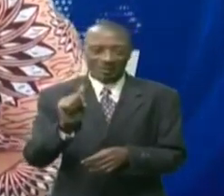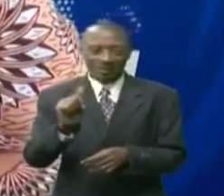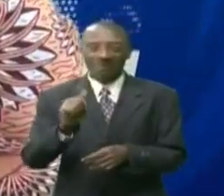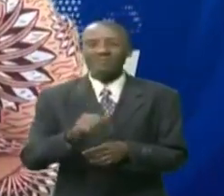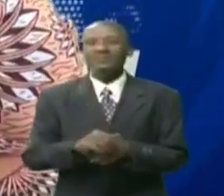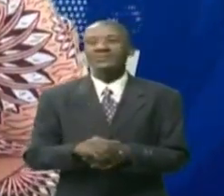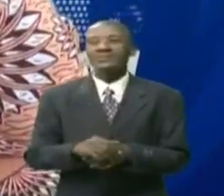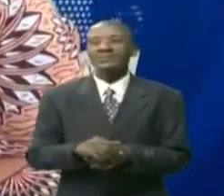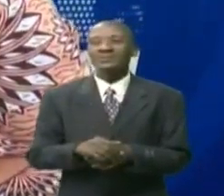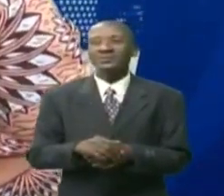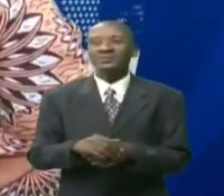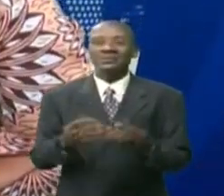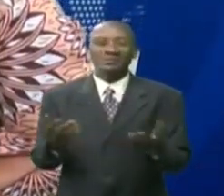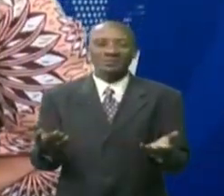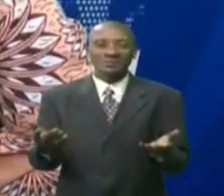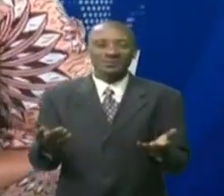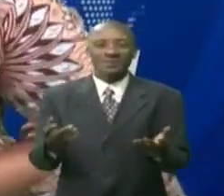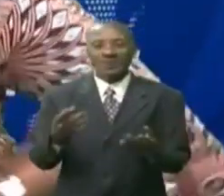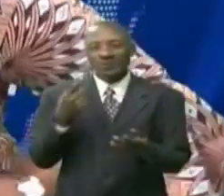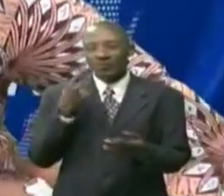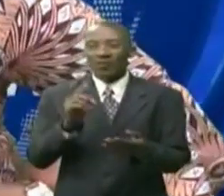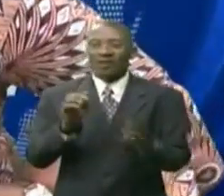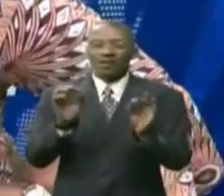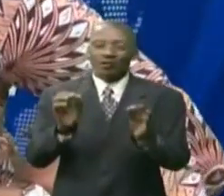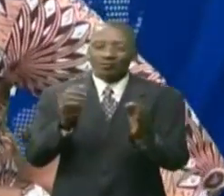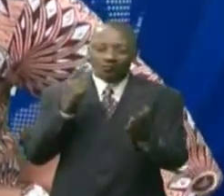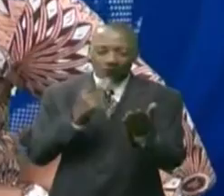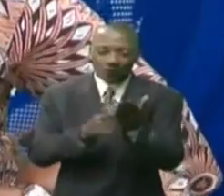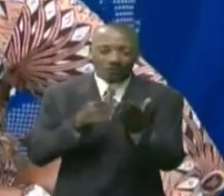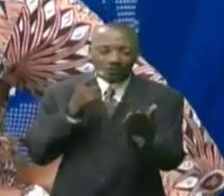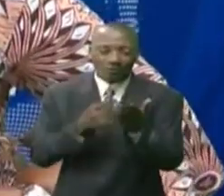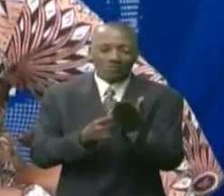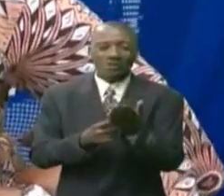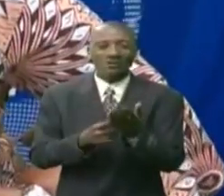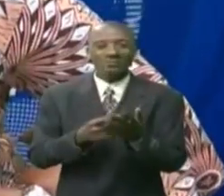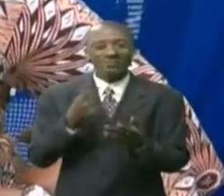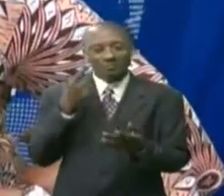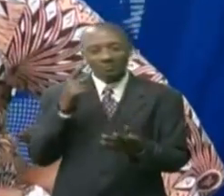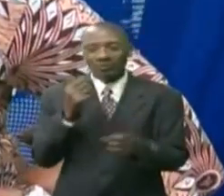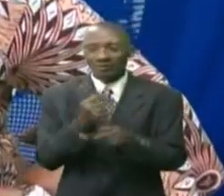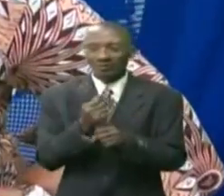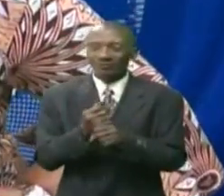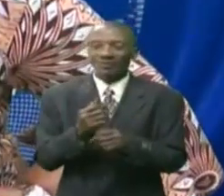tout naturellement par la ministre d'État en charge de la justice, Rose Mutombo. Joël Kaimbe.